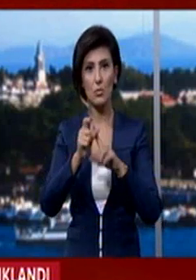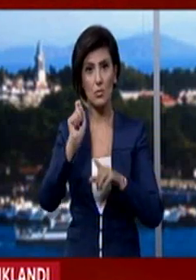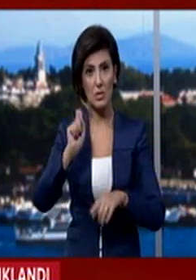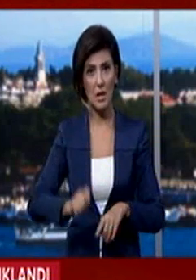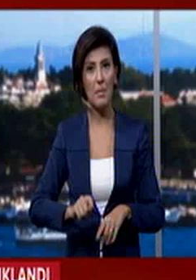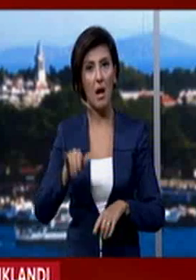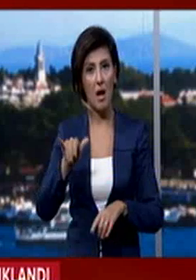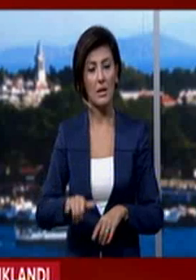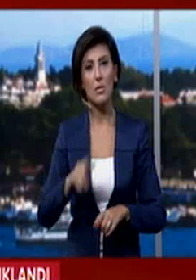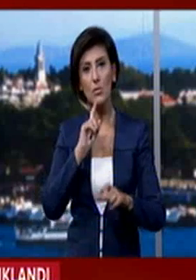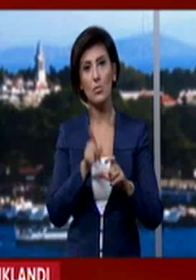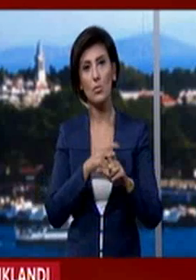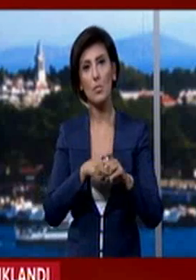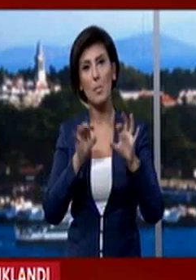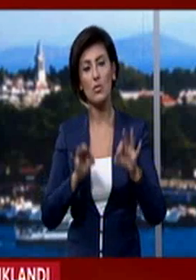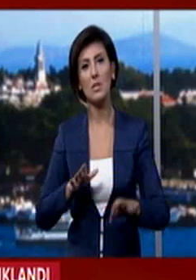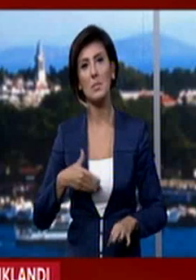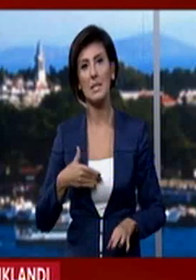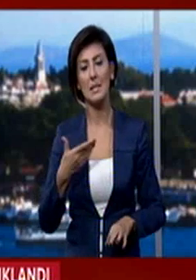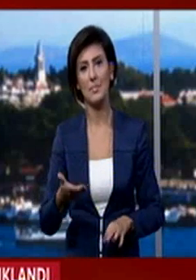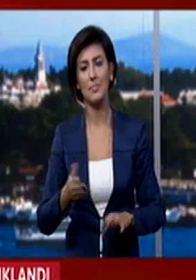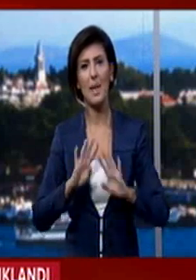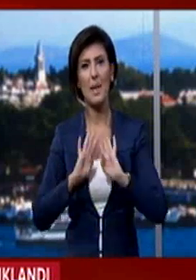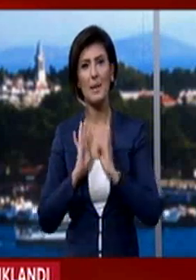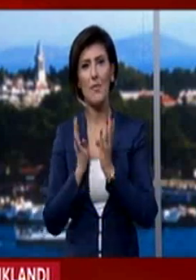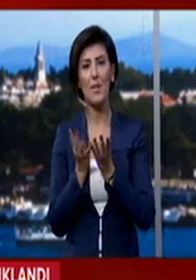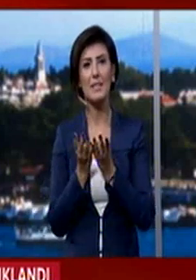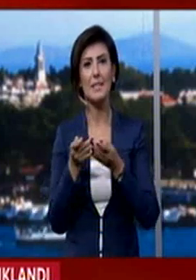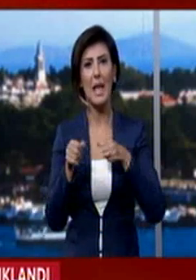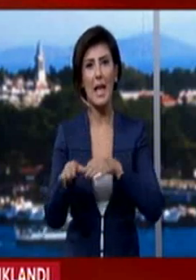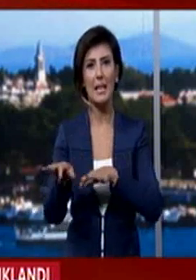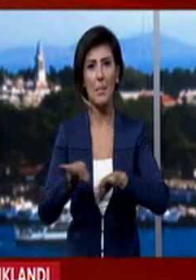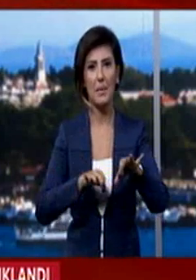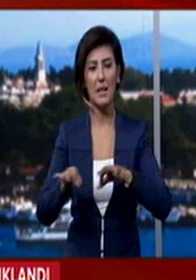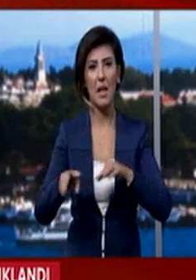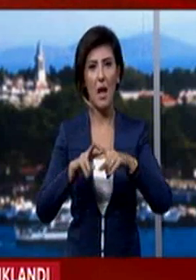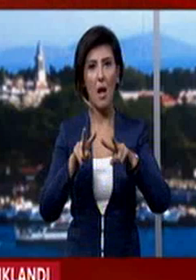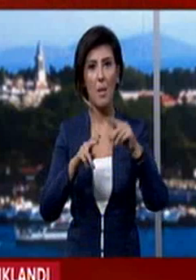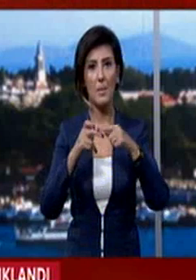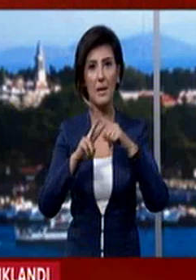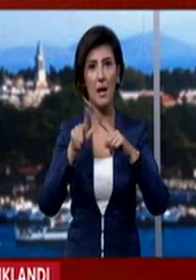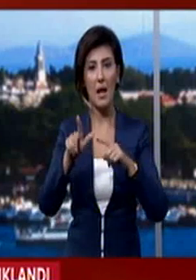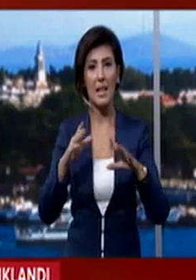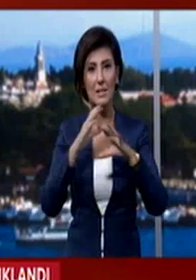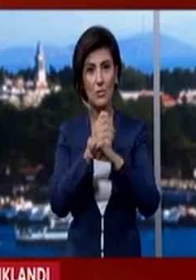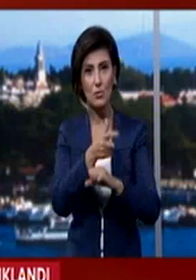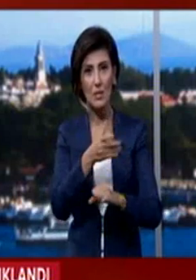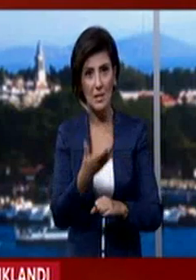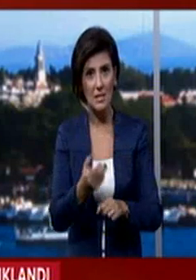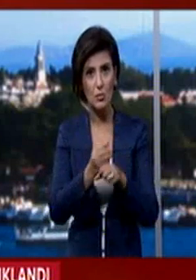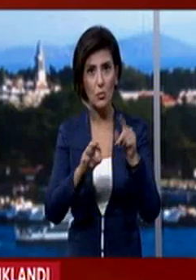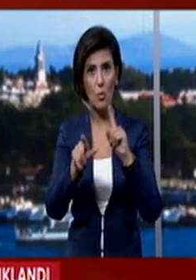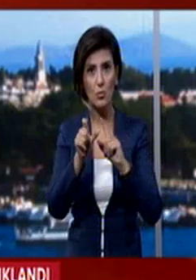işleyenler hakkında soruşturma başlatılmasını istedi. Kafes eylem planı, amirallere suikast, Gölcük'te ele geçirilen